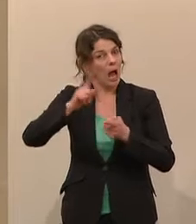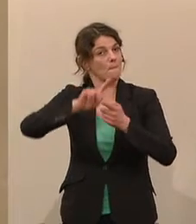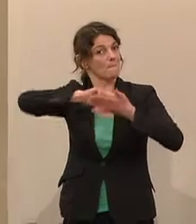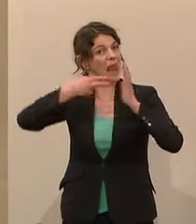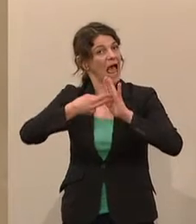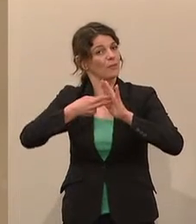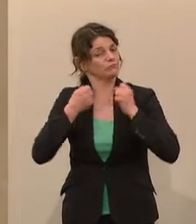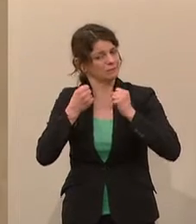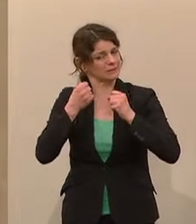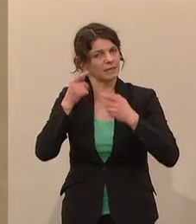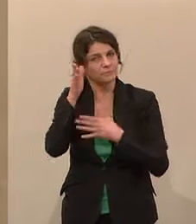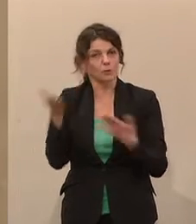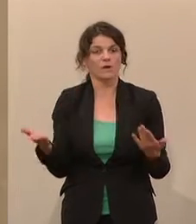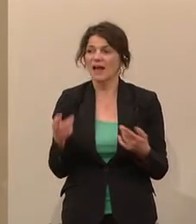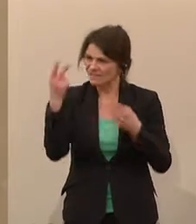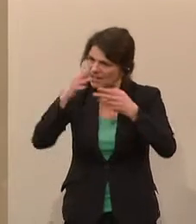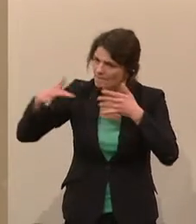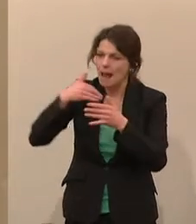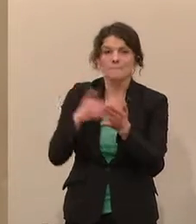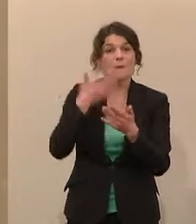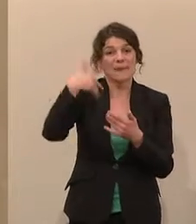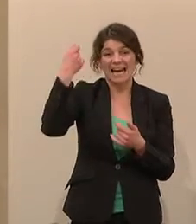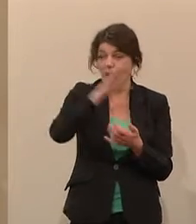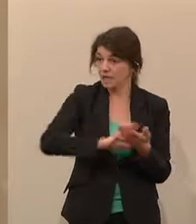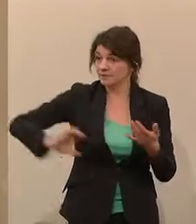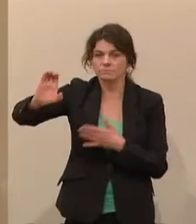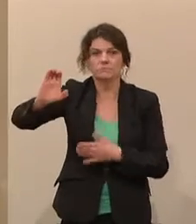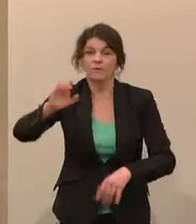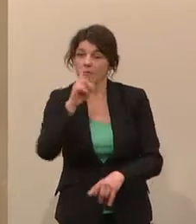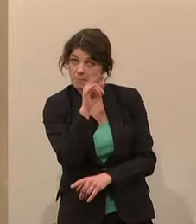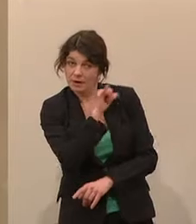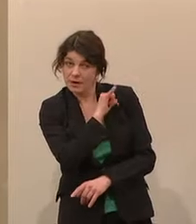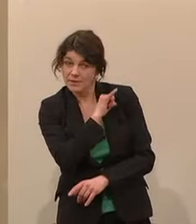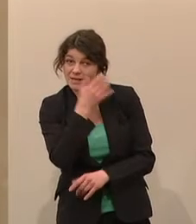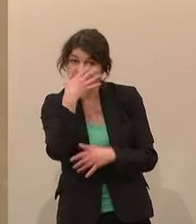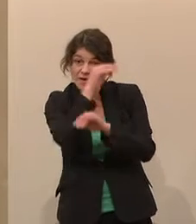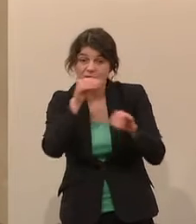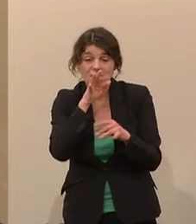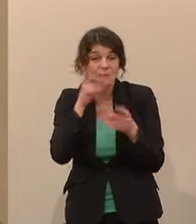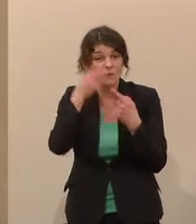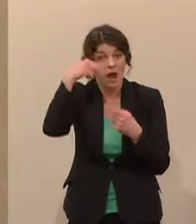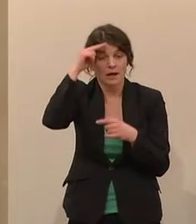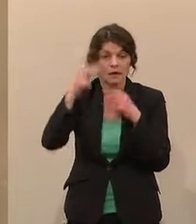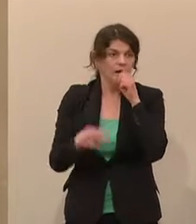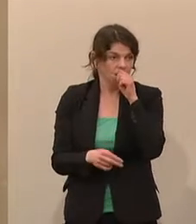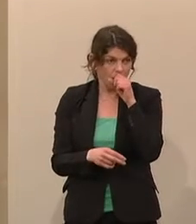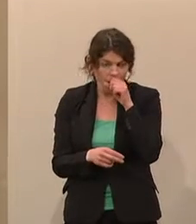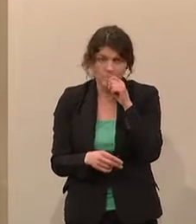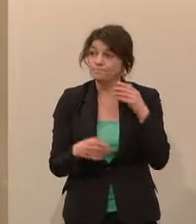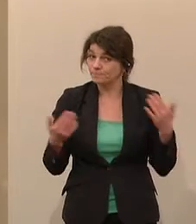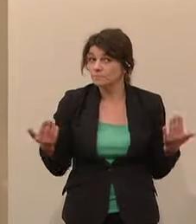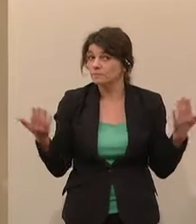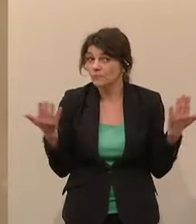ist ein wichtiger Bereich. Hier soll es mehr Geld geben. Interessant ist aber, sehr geehrte Damen und Herren, ist, dass